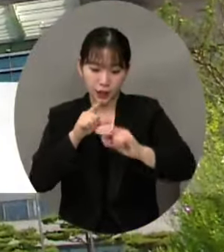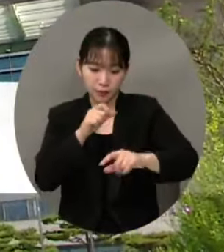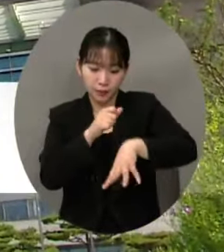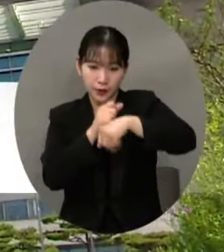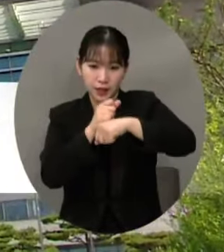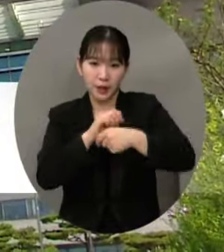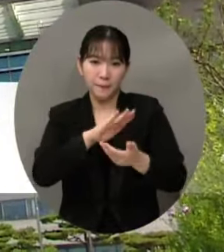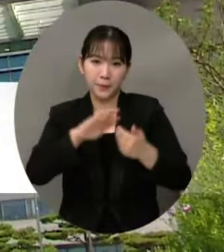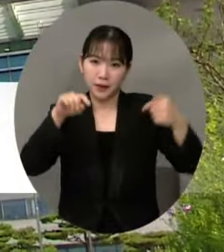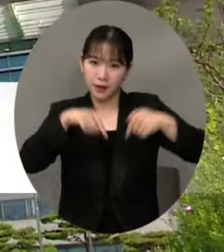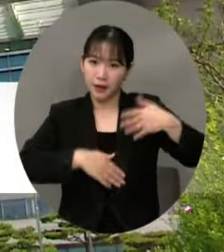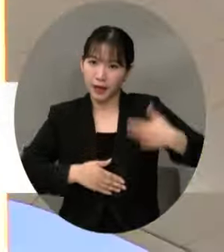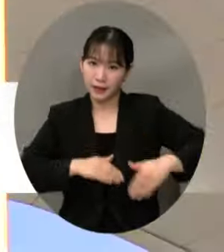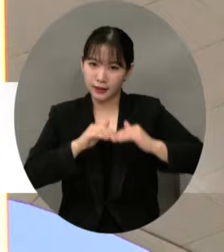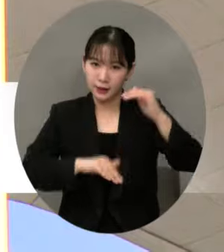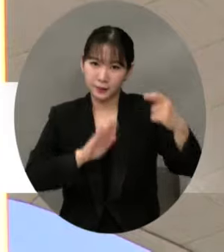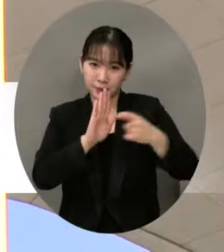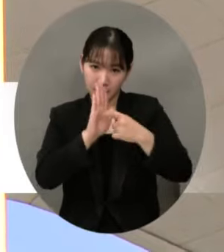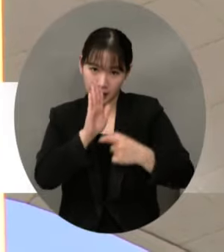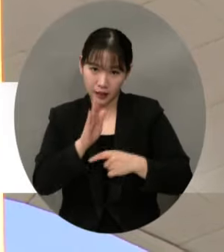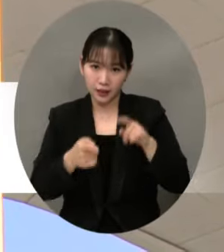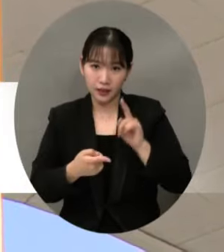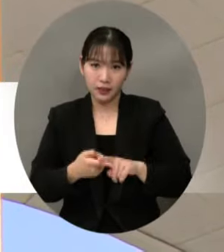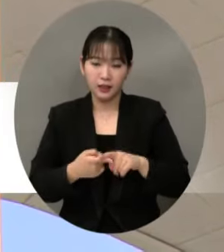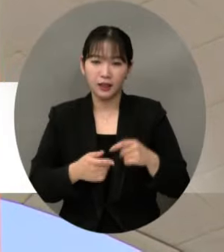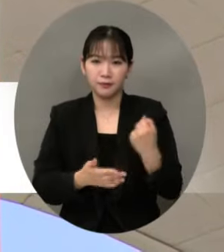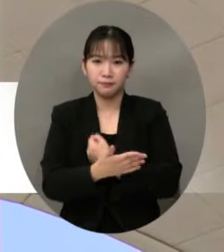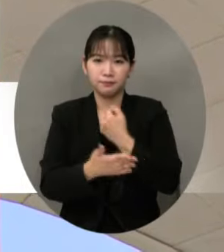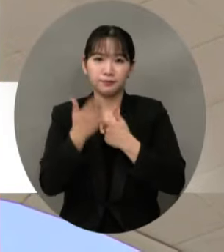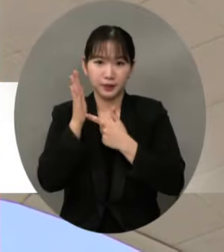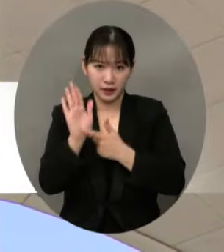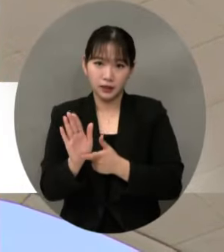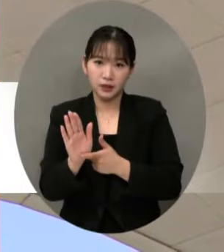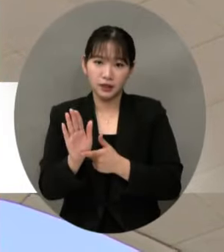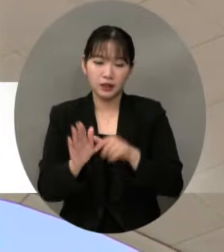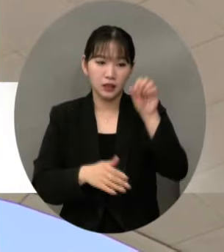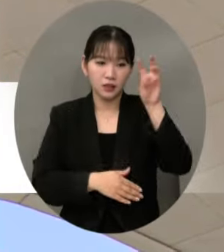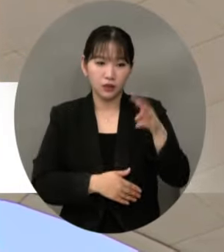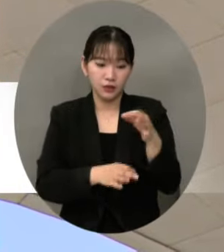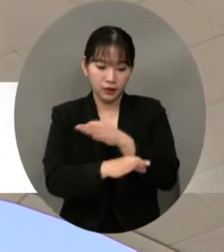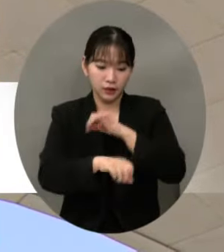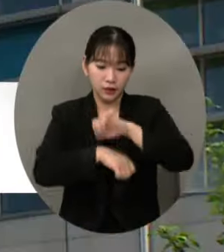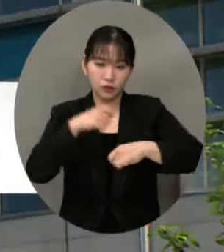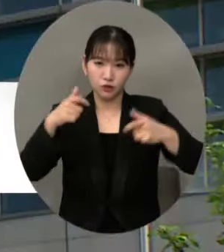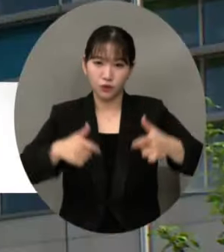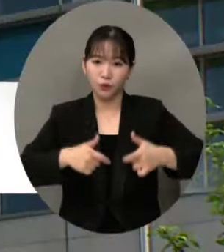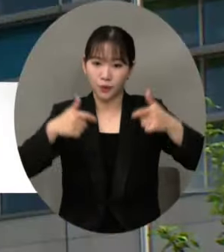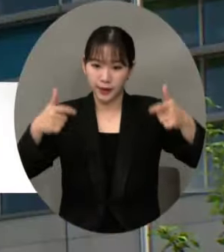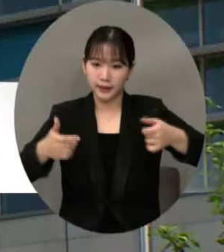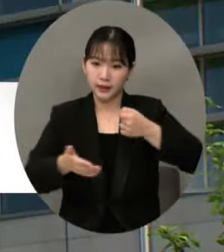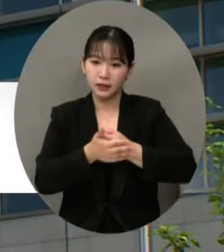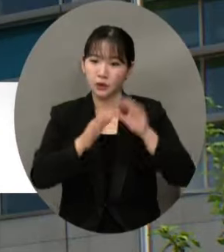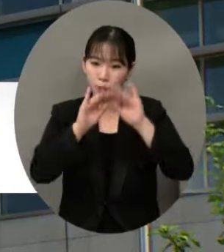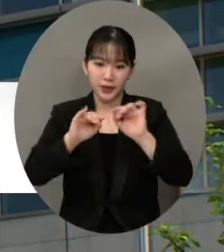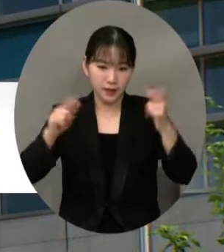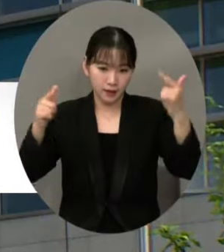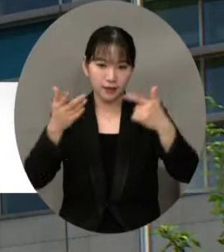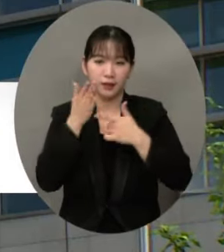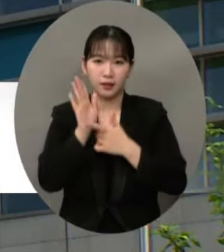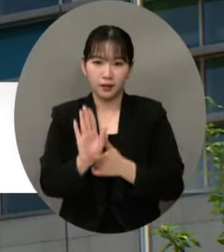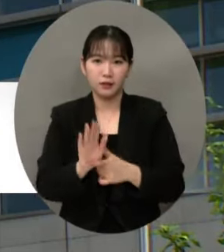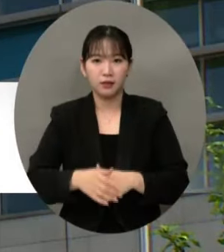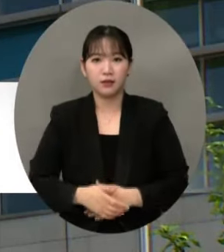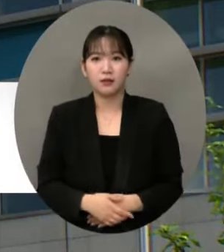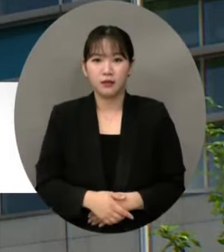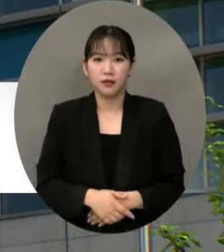사전 협의되지 않은 내용이 포함된 것에 대해서 유감을 표하고 광주 경제 자유구역 확대 지정에 동의하지 않는다고